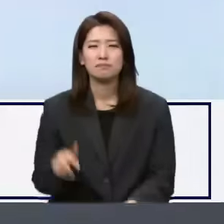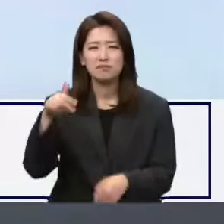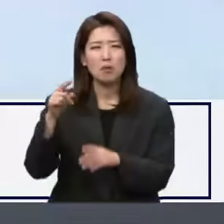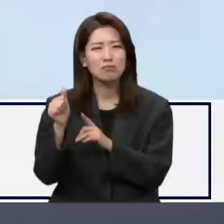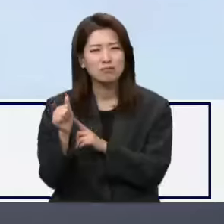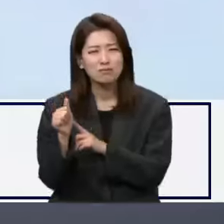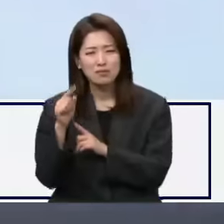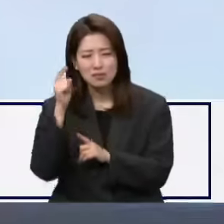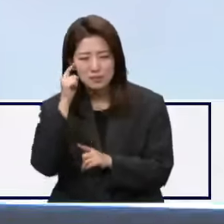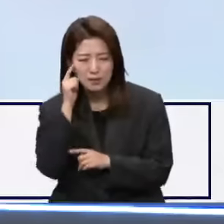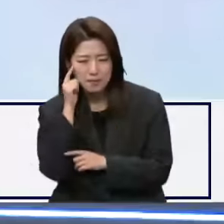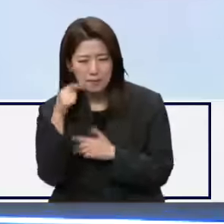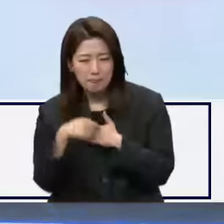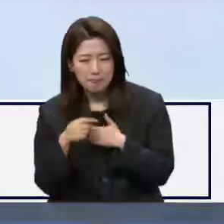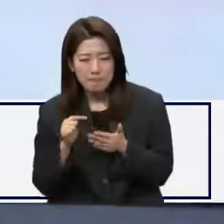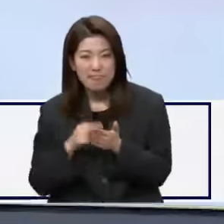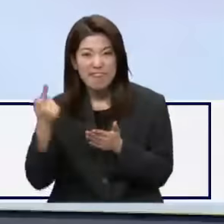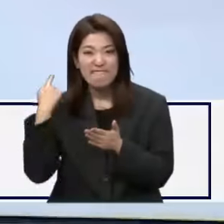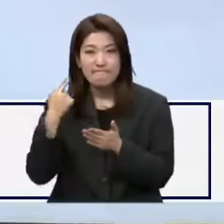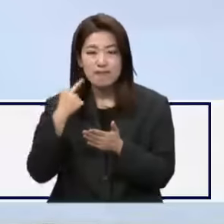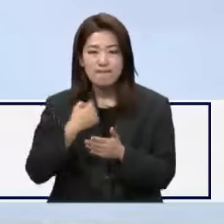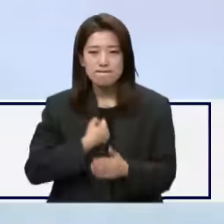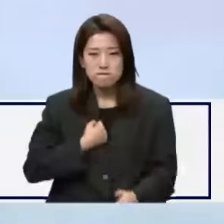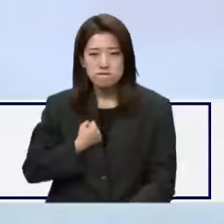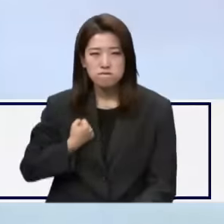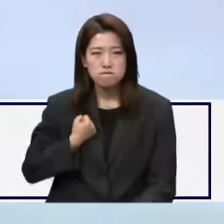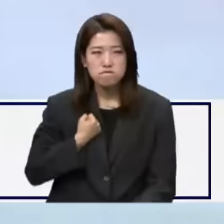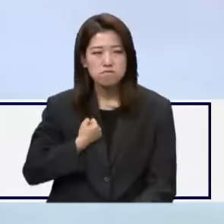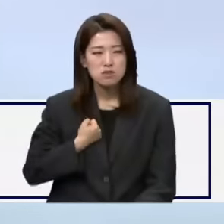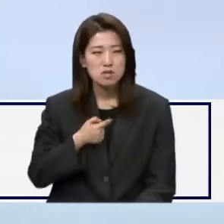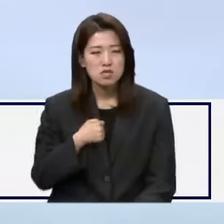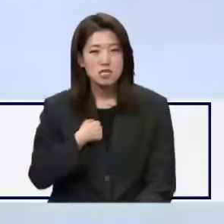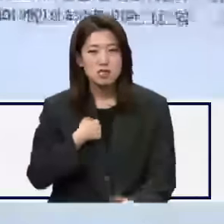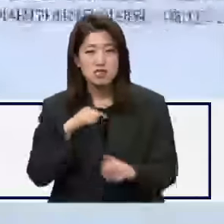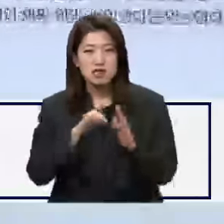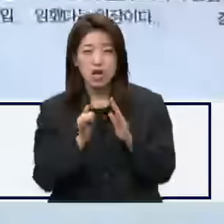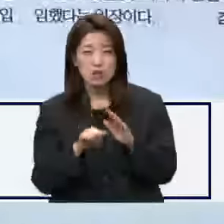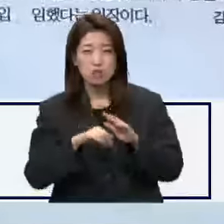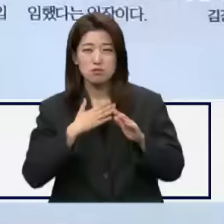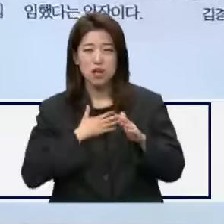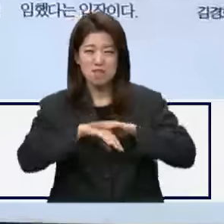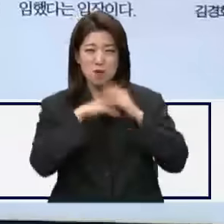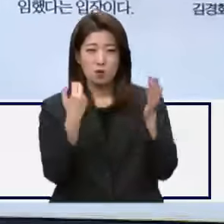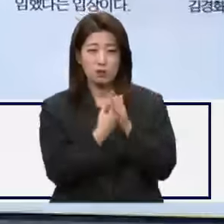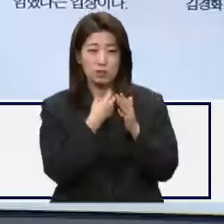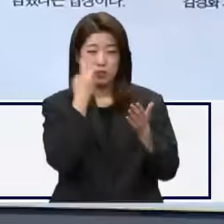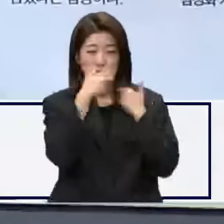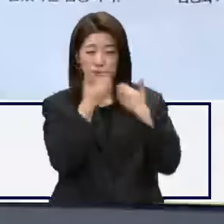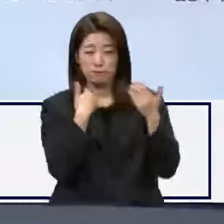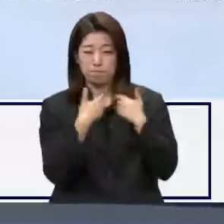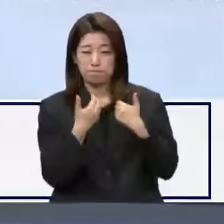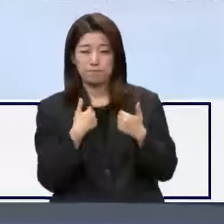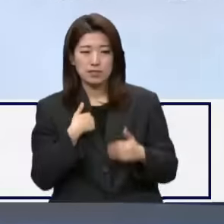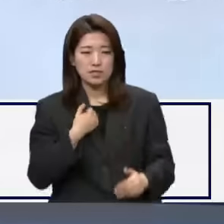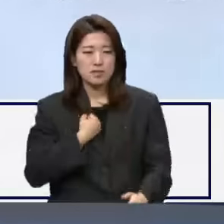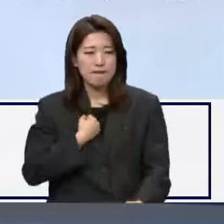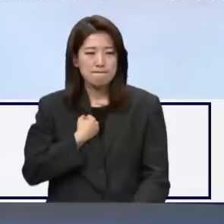풀리 나선 조국 한동훈 특검법 내겠다 다음 기사도 보겠습니다네 조국 1호 공약은